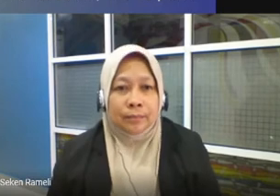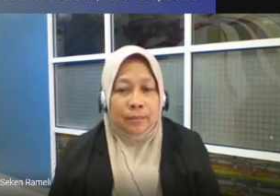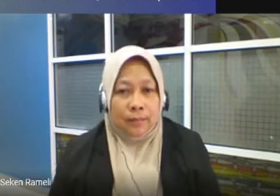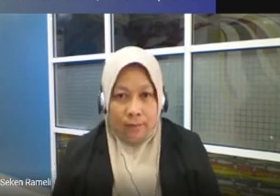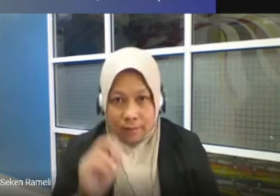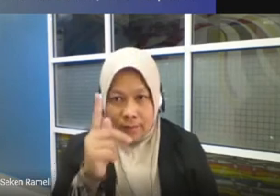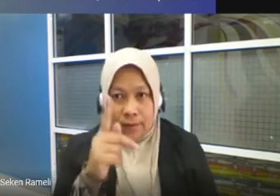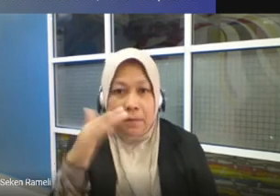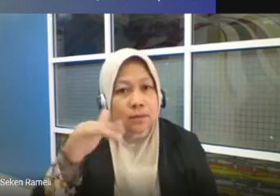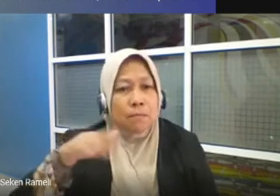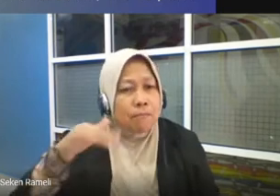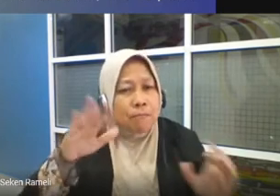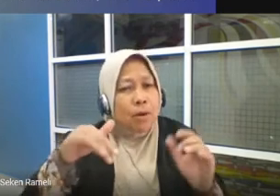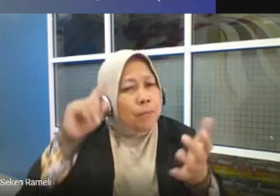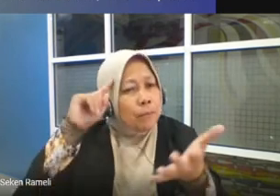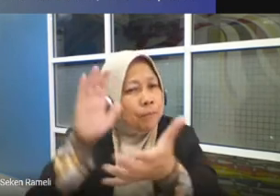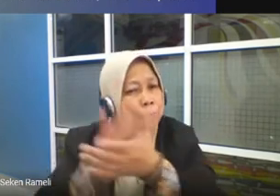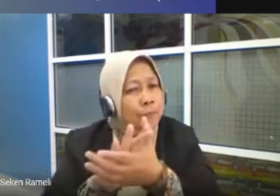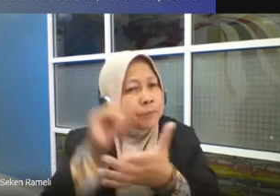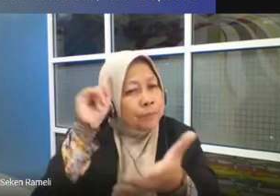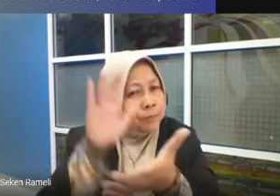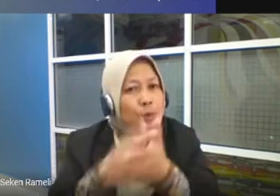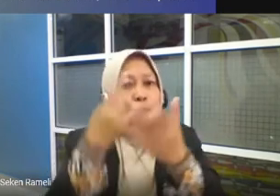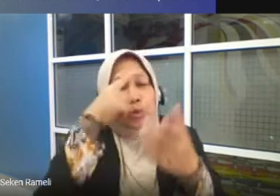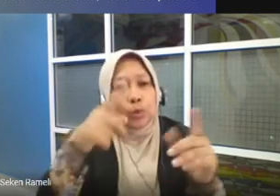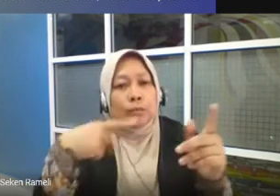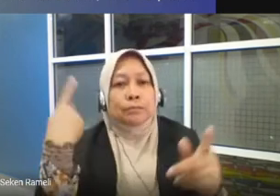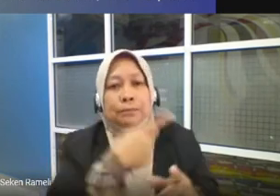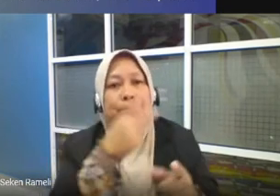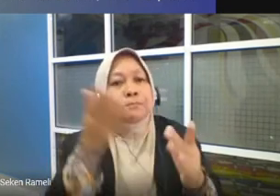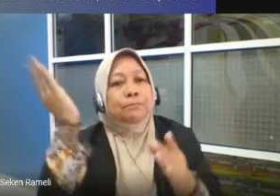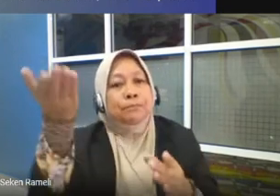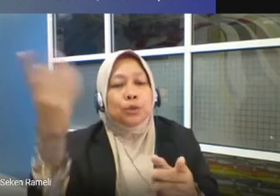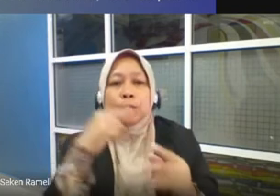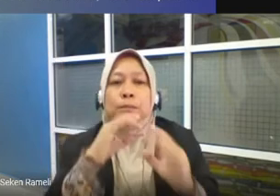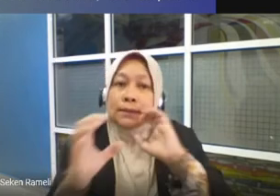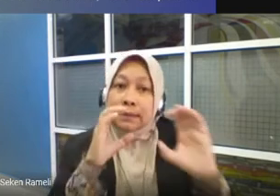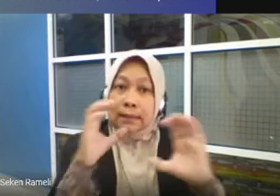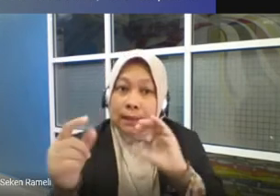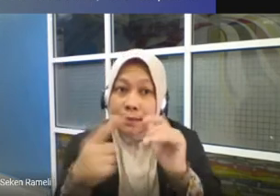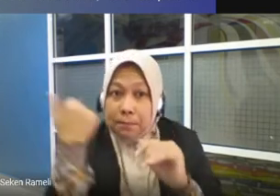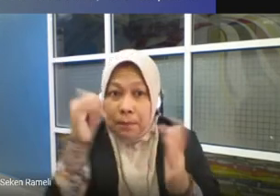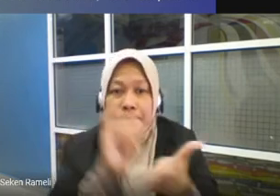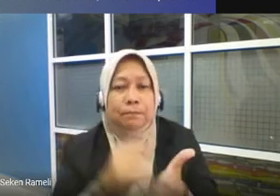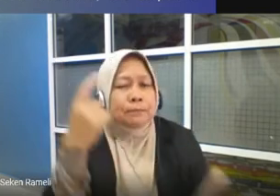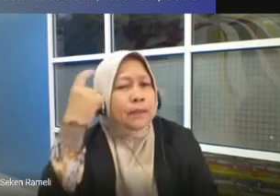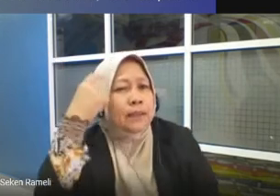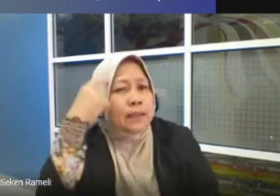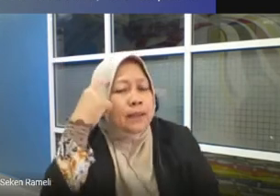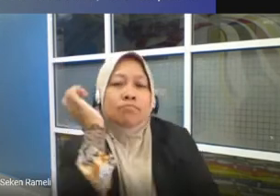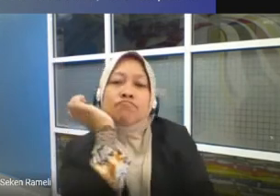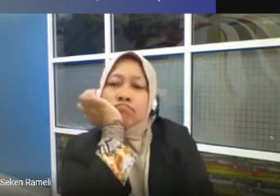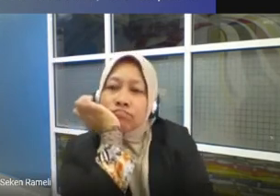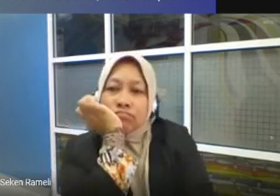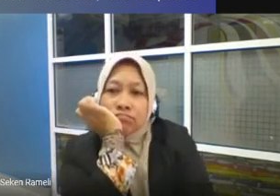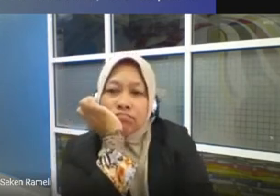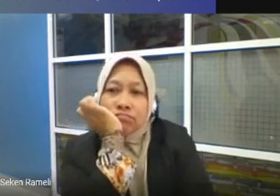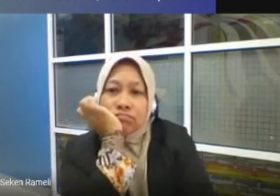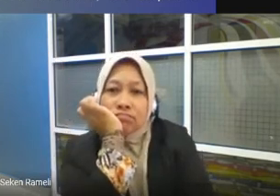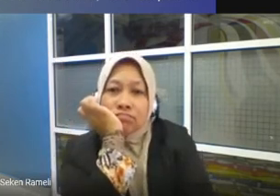Okay, so dia belum ada keyakinan lagi untuk present, untuk bercakap. So dia sebab dia tengah berfikir, jadi mungkin di tangan dia memang